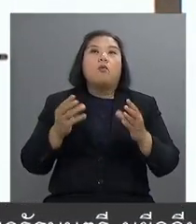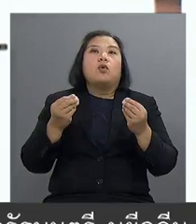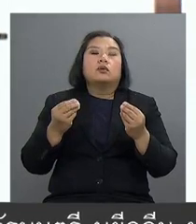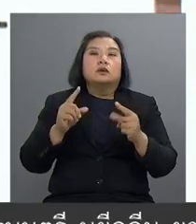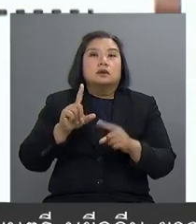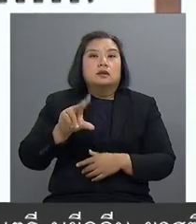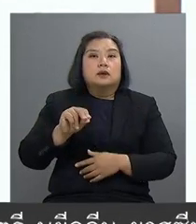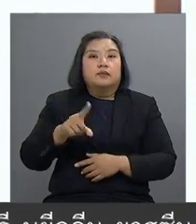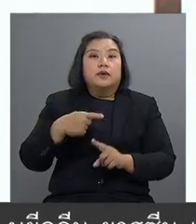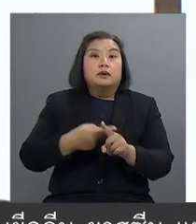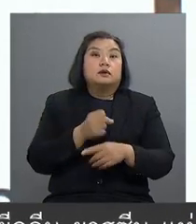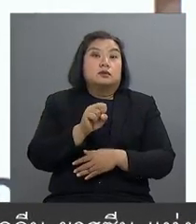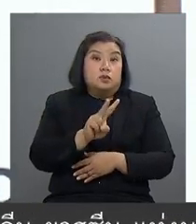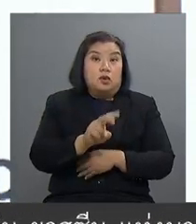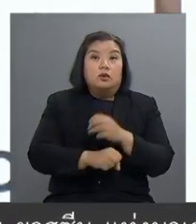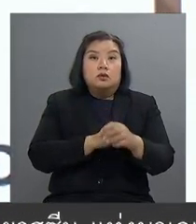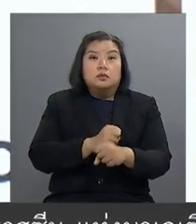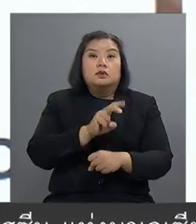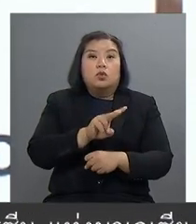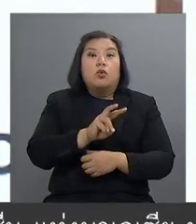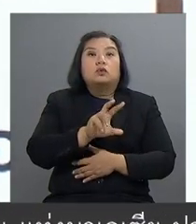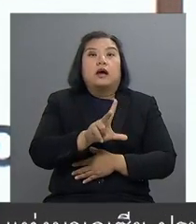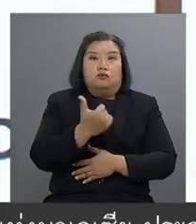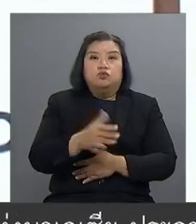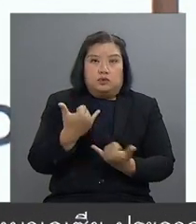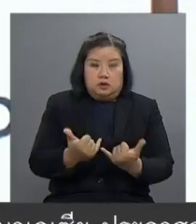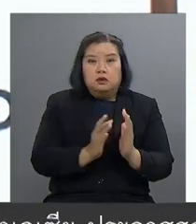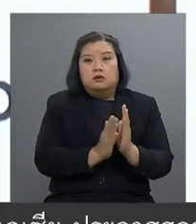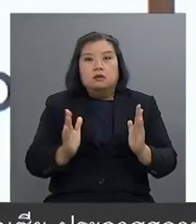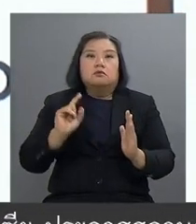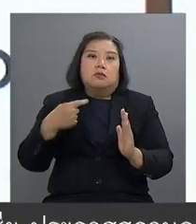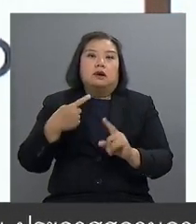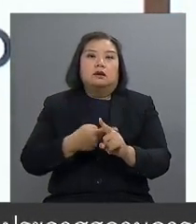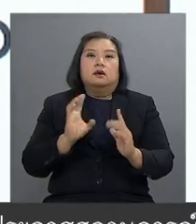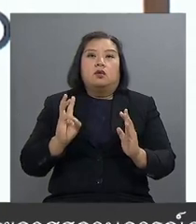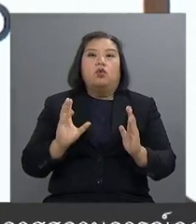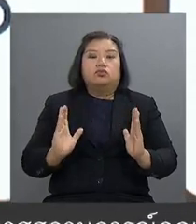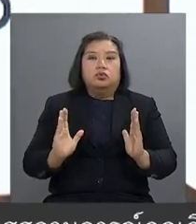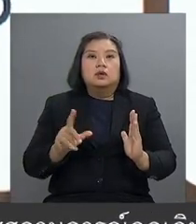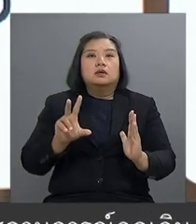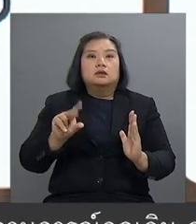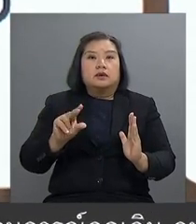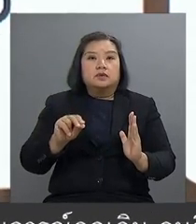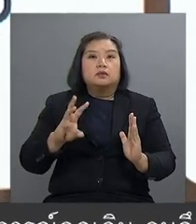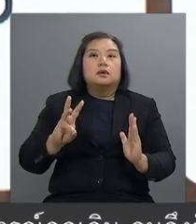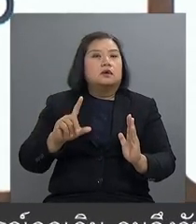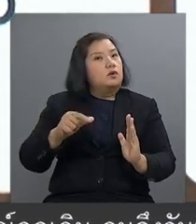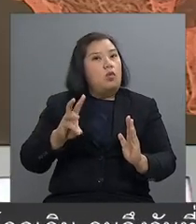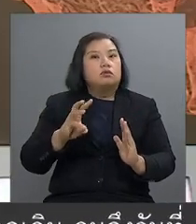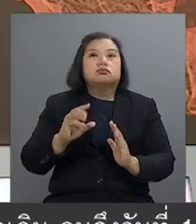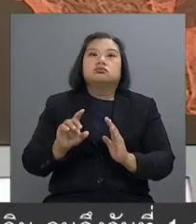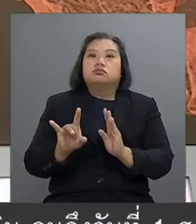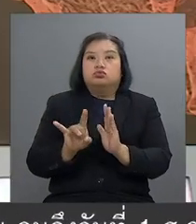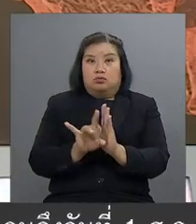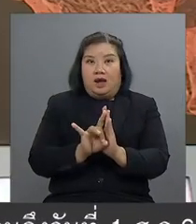ธันวาคมปีที่แล้วนะคะตอนนี้ต้องขยายออกมาอีกครึ่งปีจนถึงที่ 30มิถุนายน 2560 4xส่วนหนึ่ง